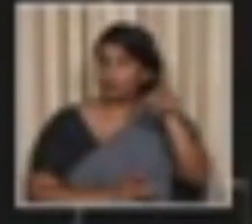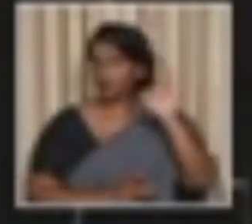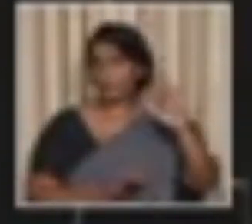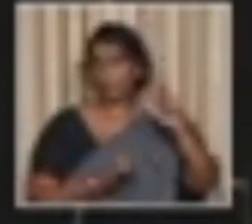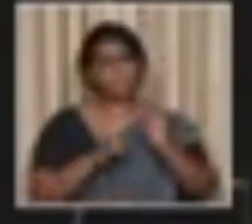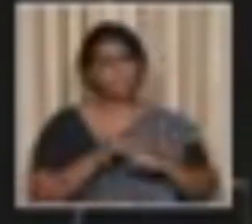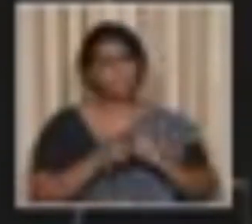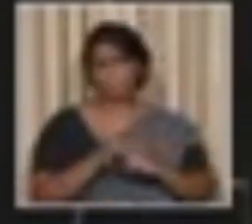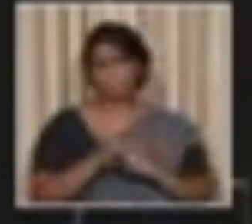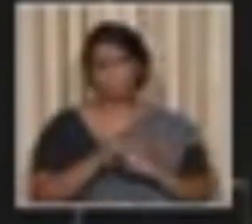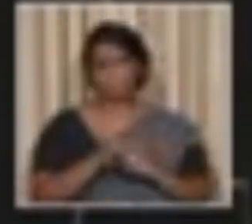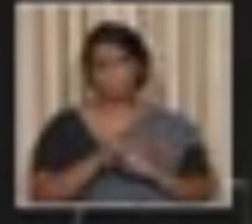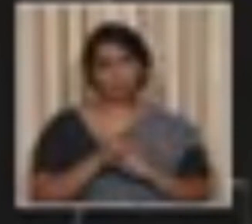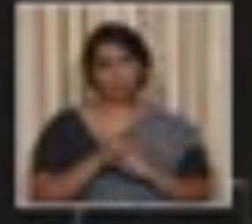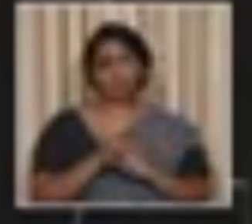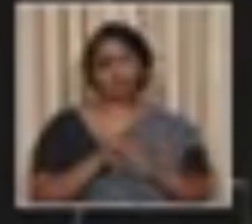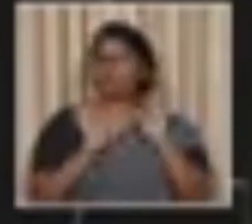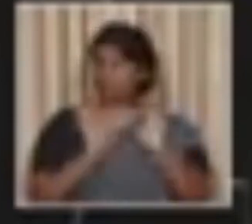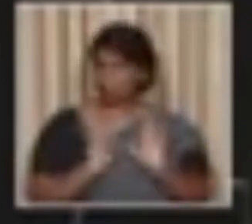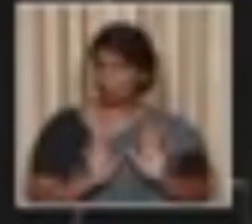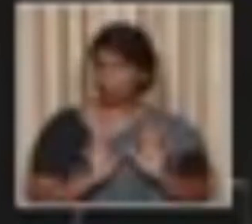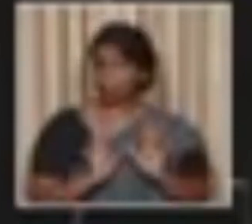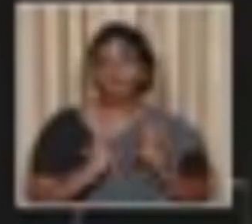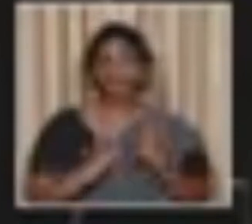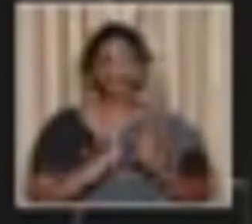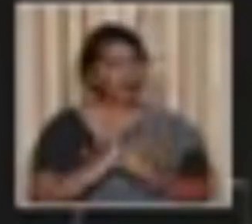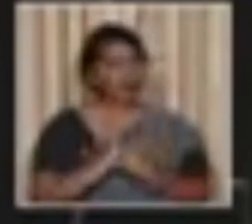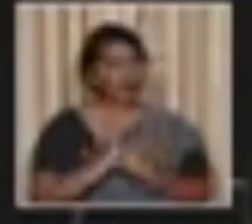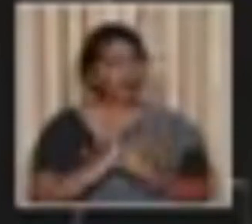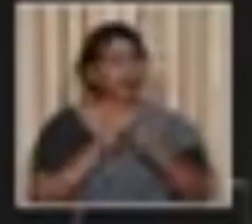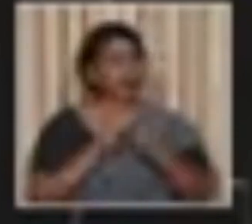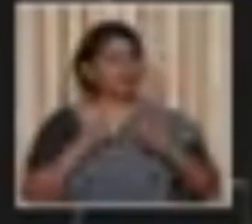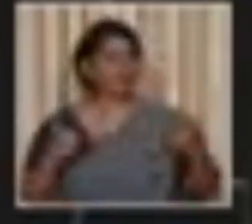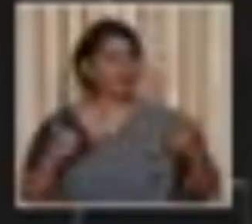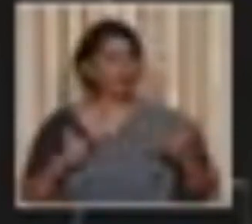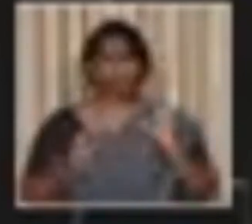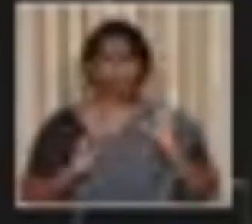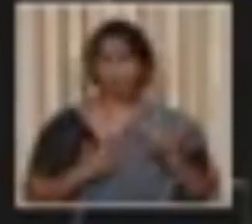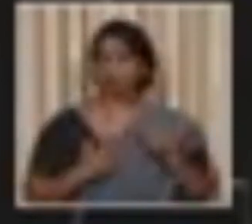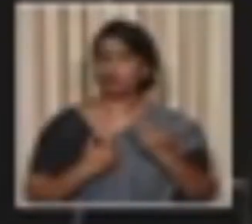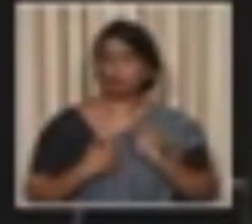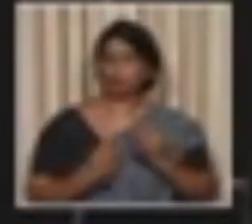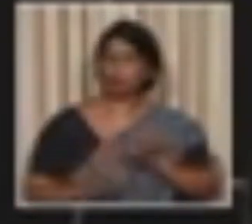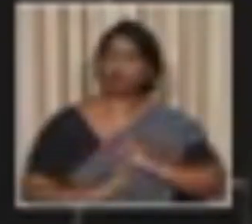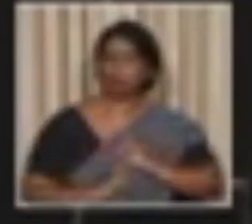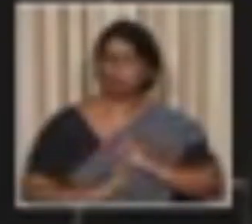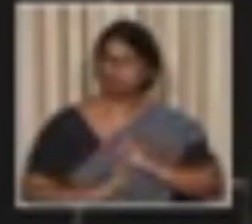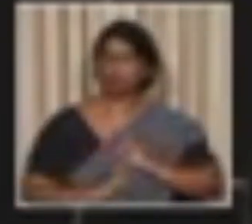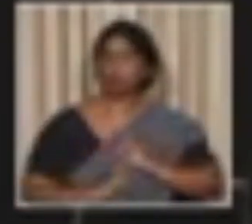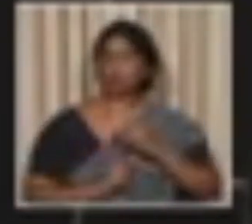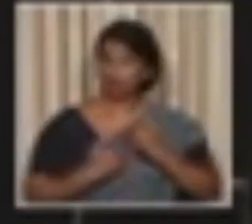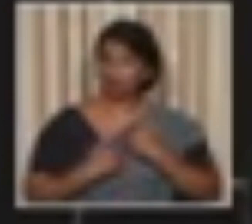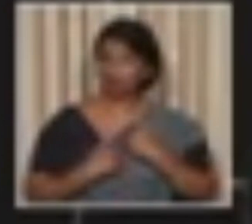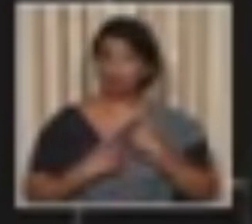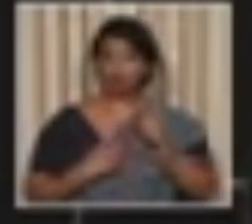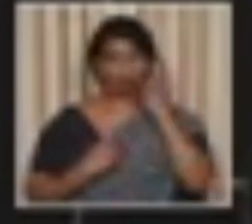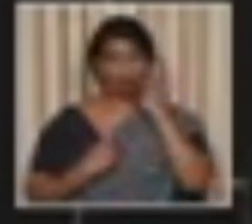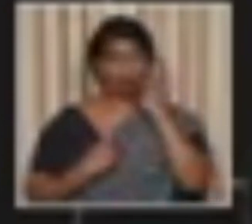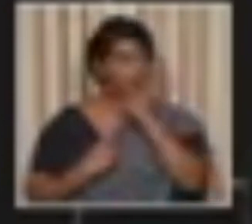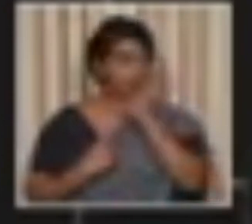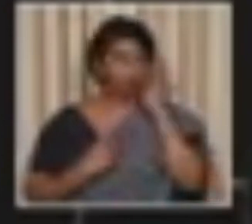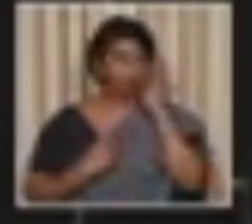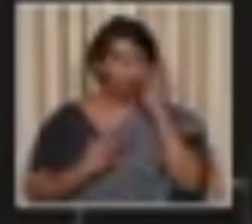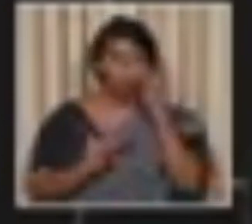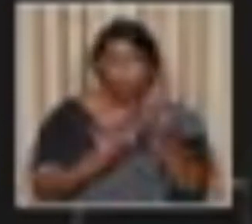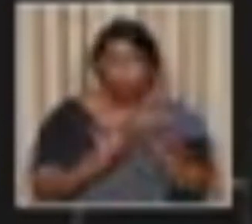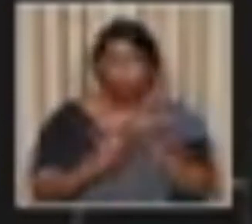செய்யும். ஆனால் கிழக்கு பிரிந்தே இருக்க வேண்டும் என்பது என்னுடைய நிலைப்பாடு, என்னுடைய கண் வேண்டும் என்று அவர்கள் கேட்கிறார்கள். இல்லை, இது என் கண் தர